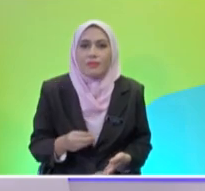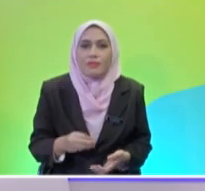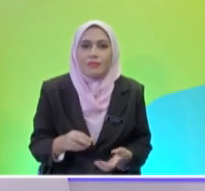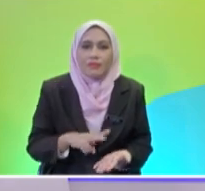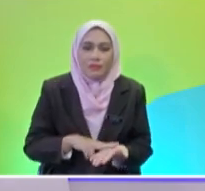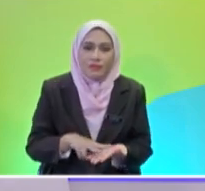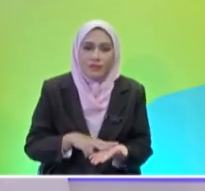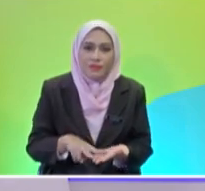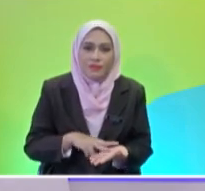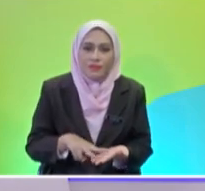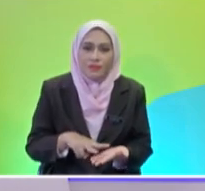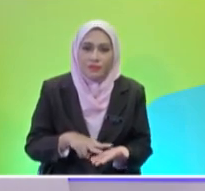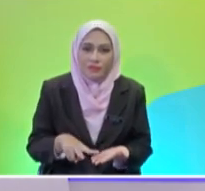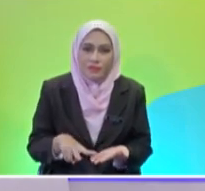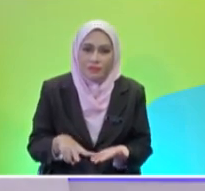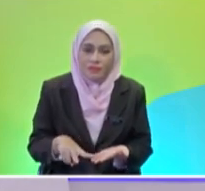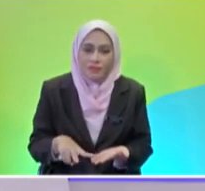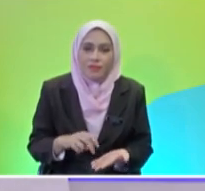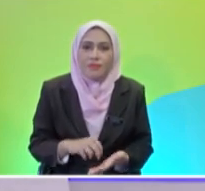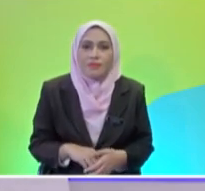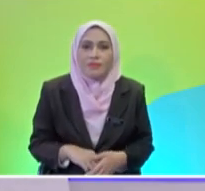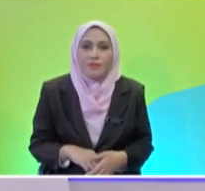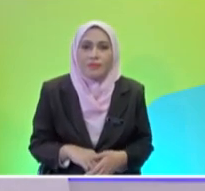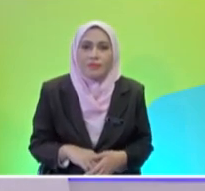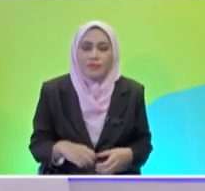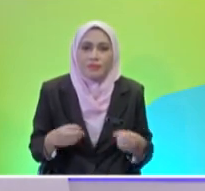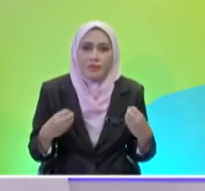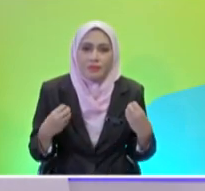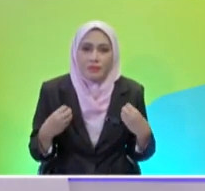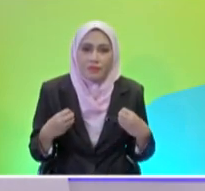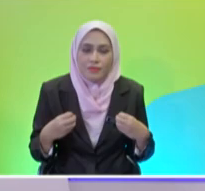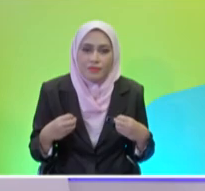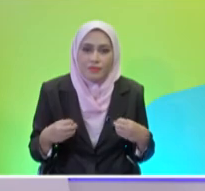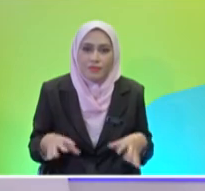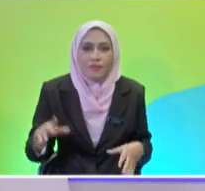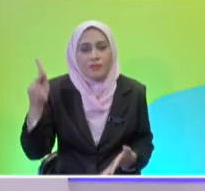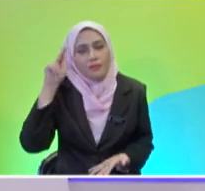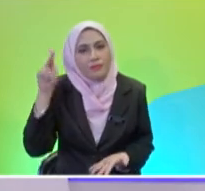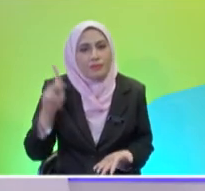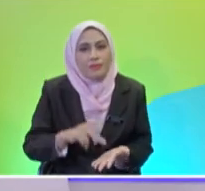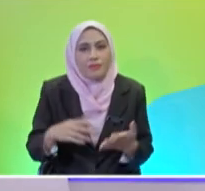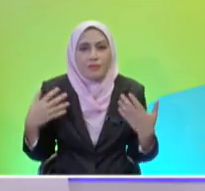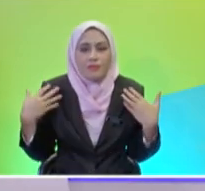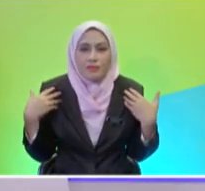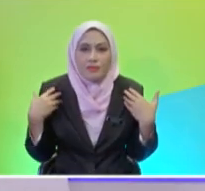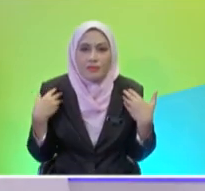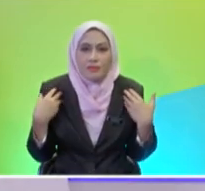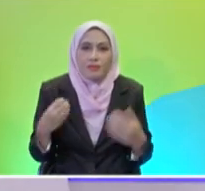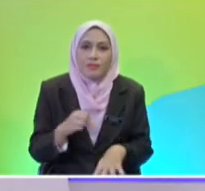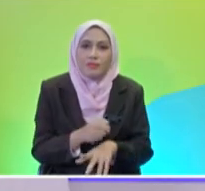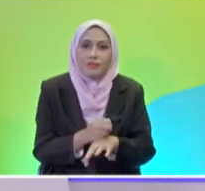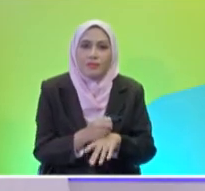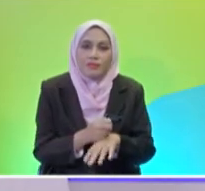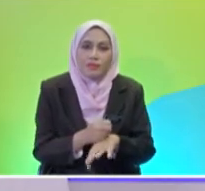tak? Betul. Betul tak karya kita? Betul cikgu. Kita juga telah mengenali beberapa serangga. Serangga sebenarnya